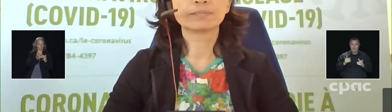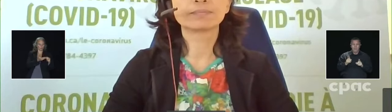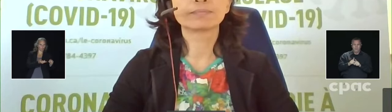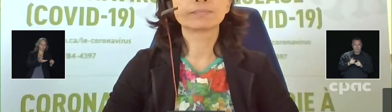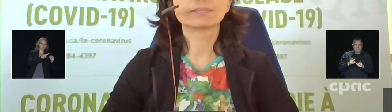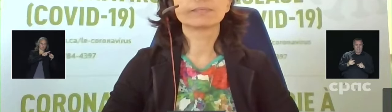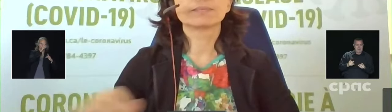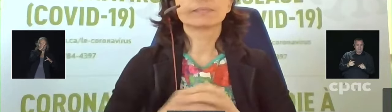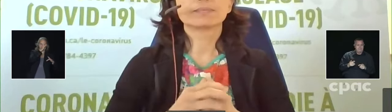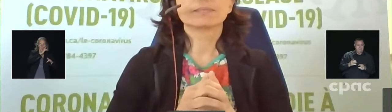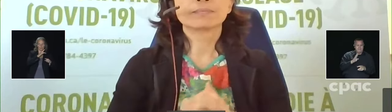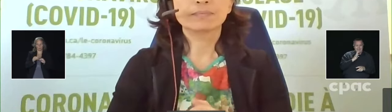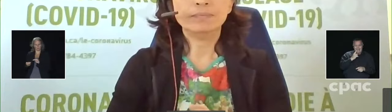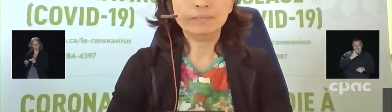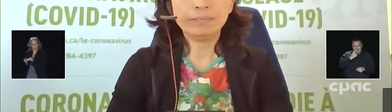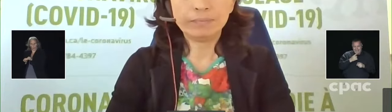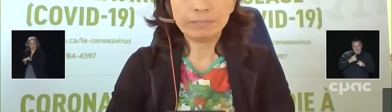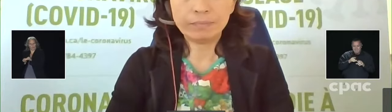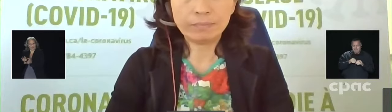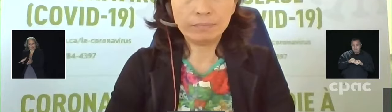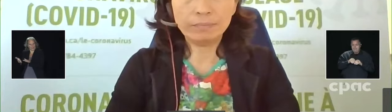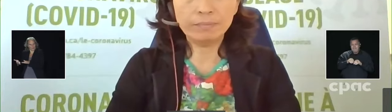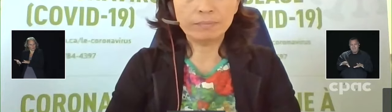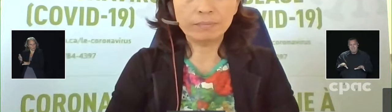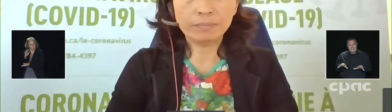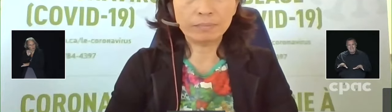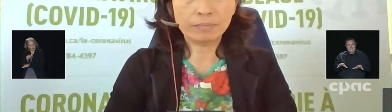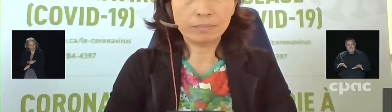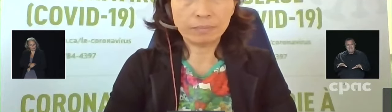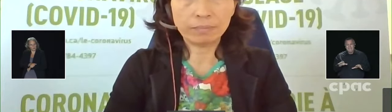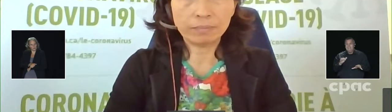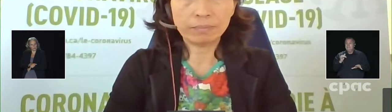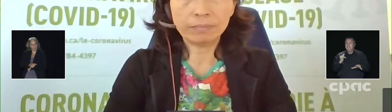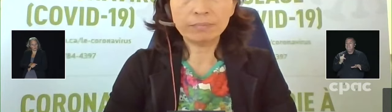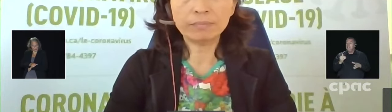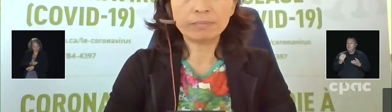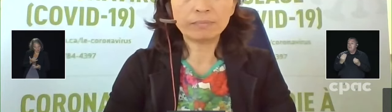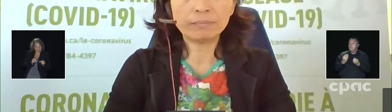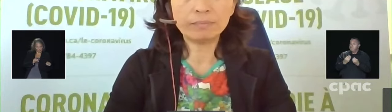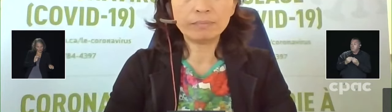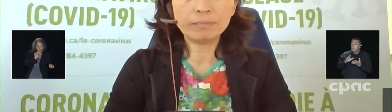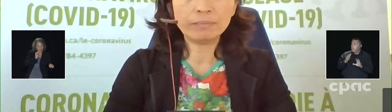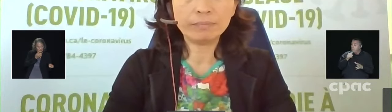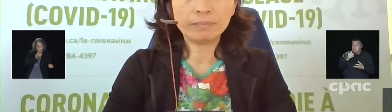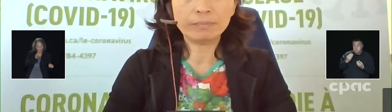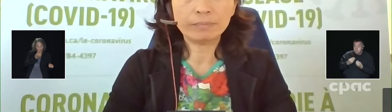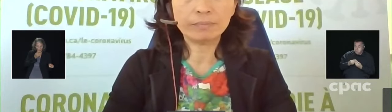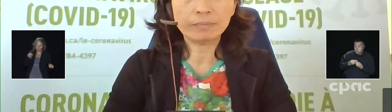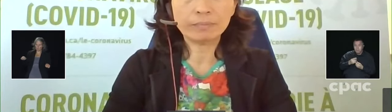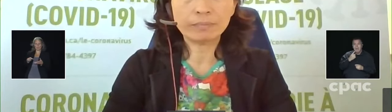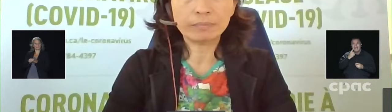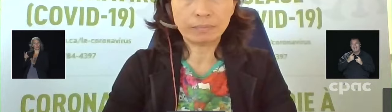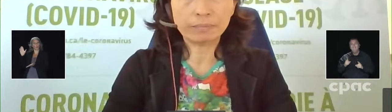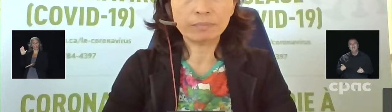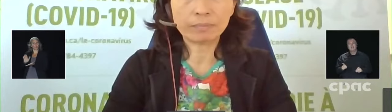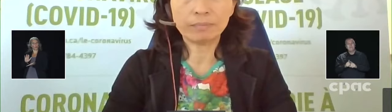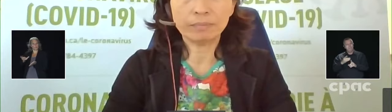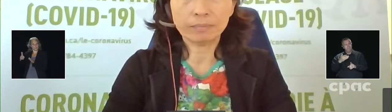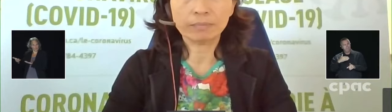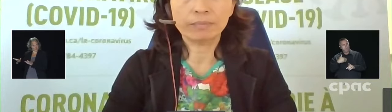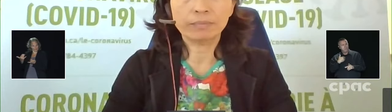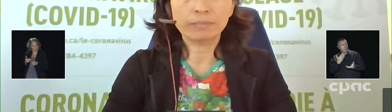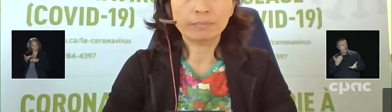grave la pandémie sans qu'il y ait beaucoup de décès, là, si j'en crois ce